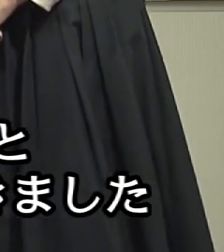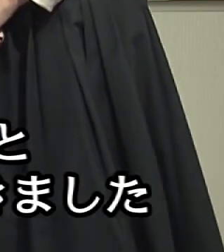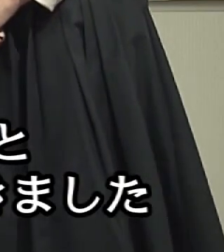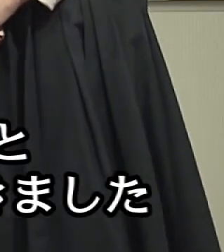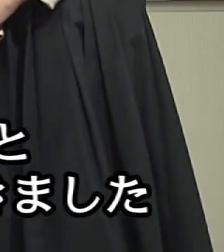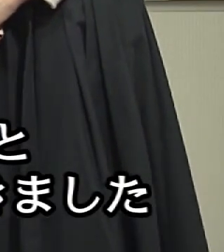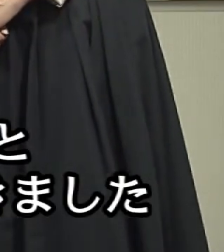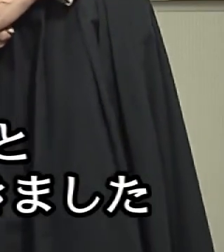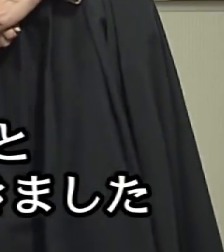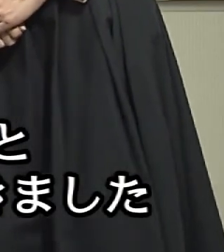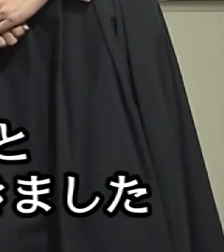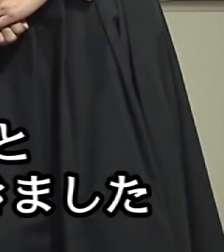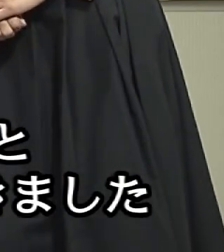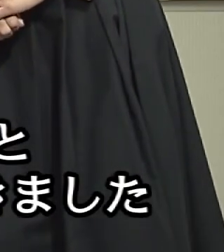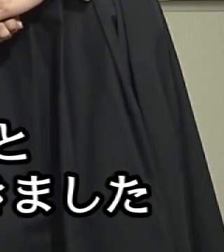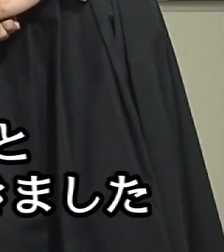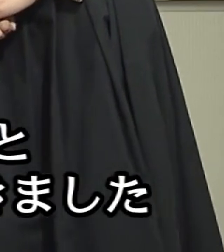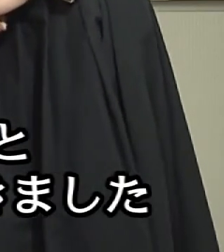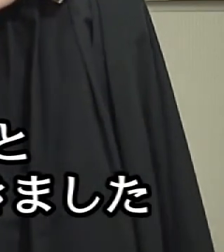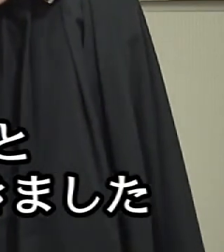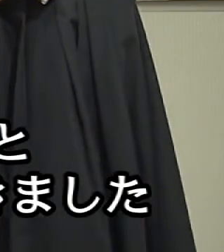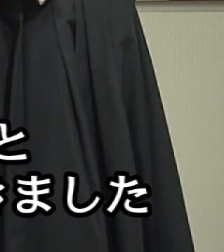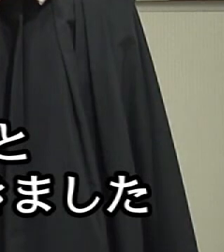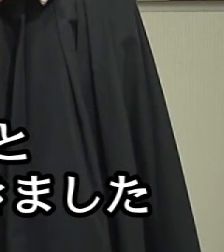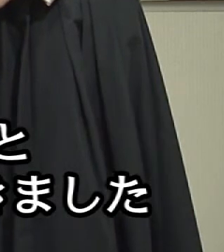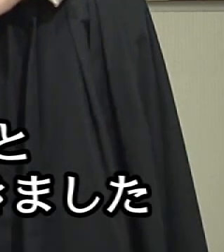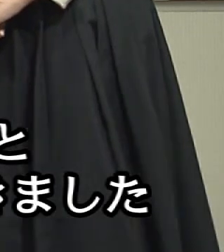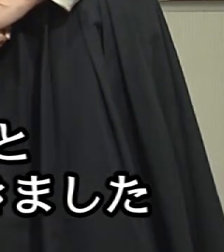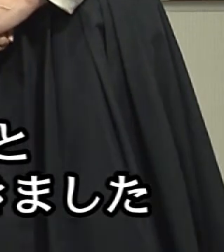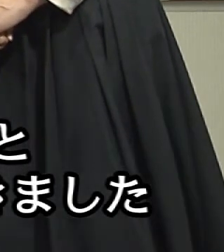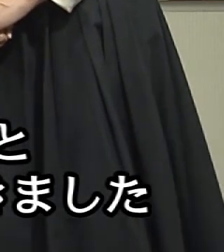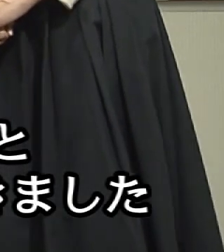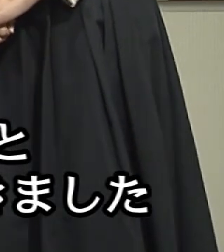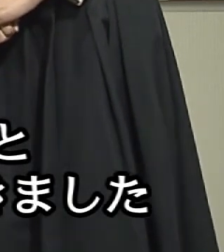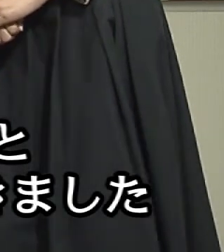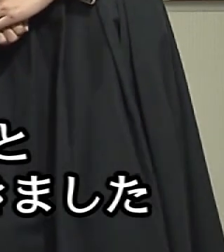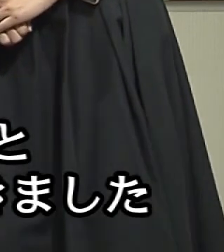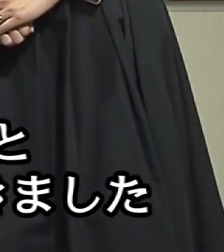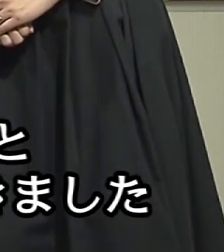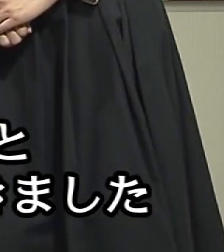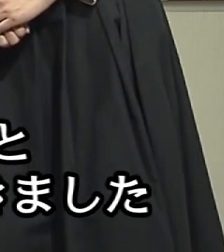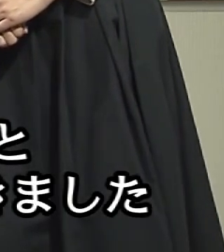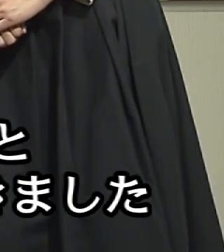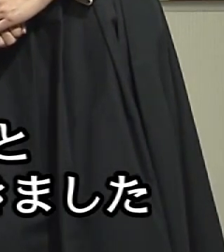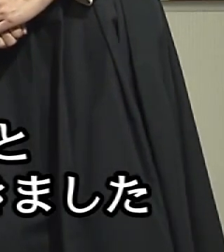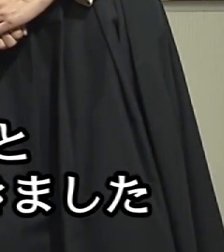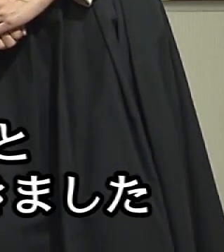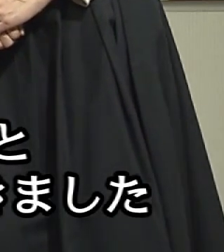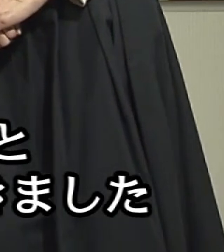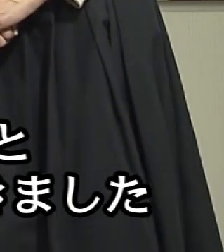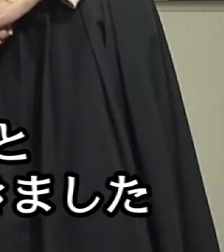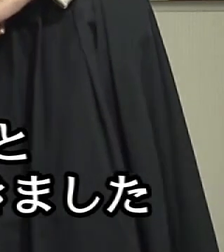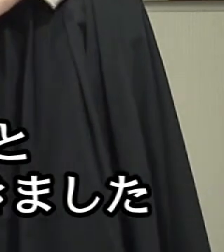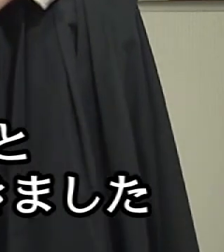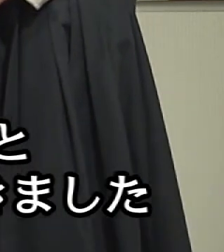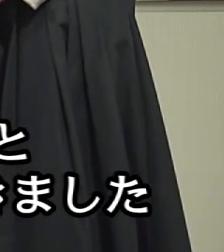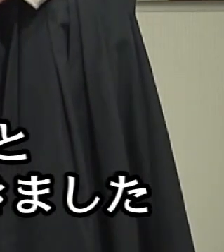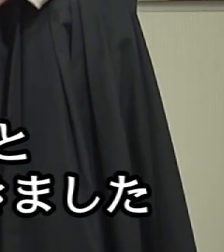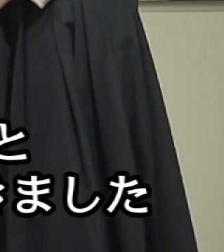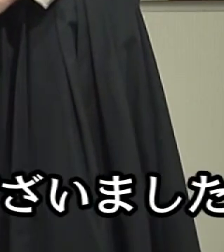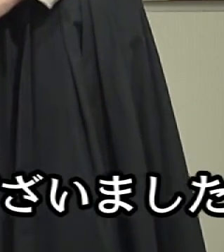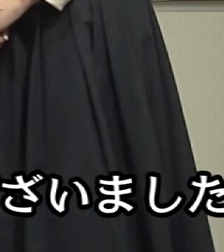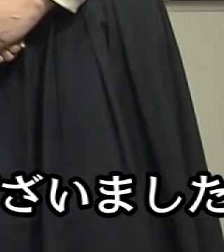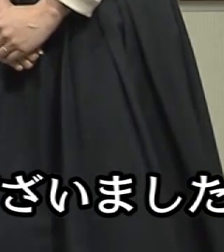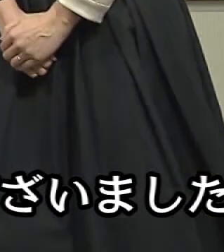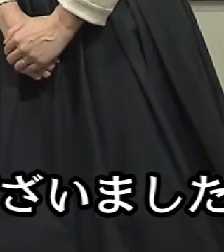杉村さん、今回は住宅の耐震化の必要性と耐震化の補助制度についてよく理解ができました